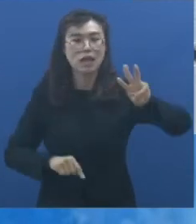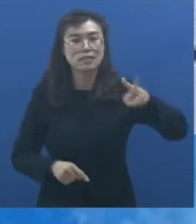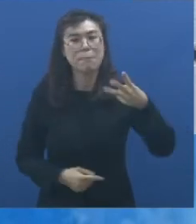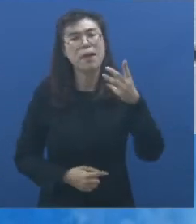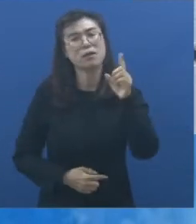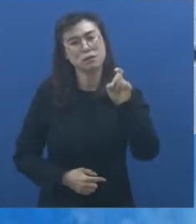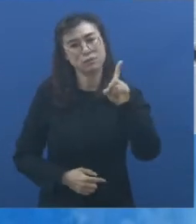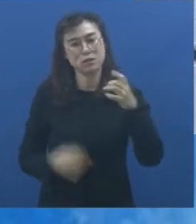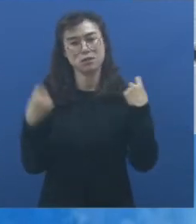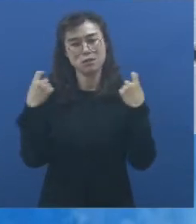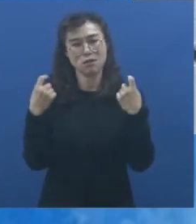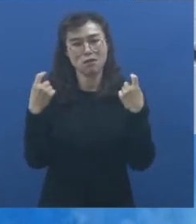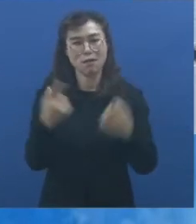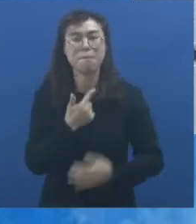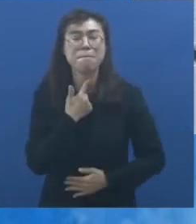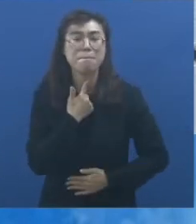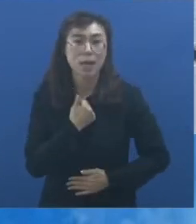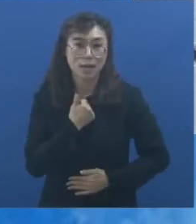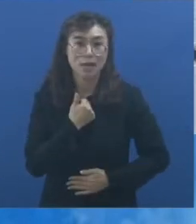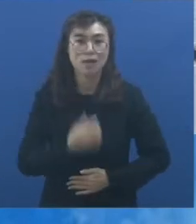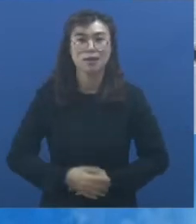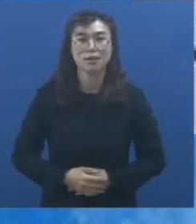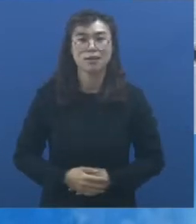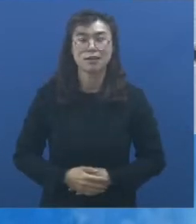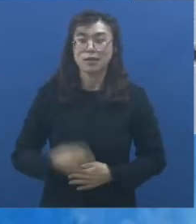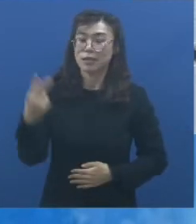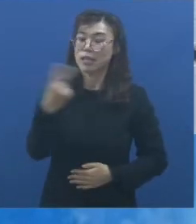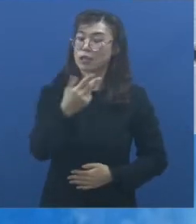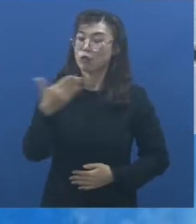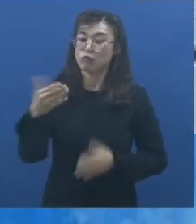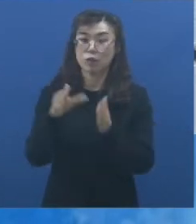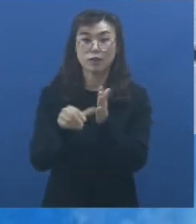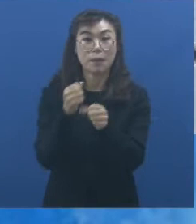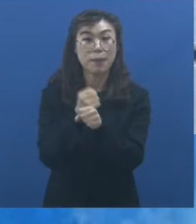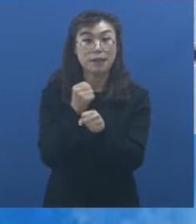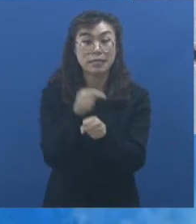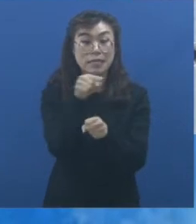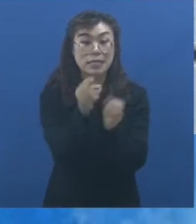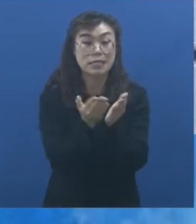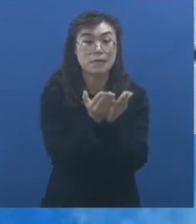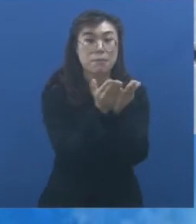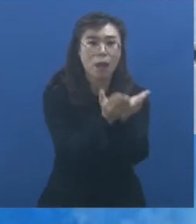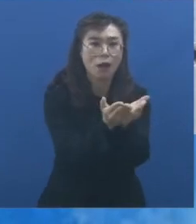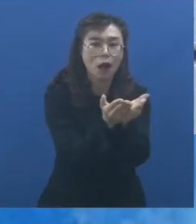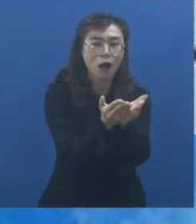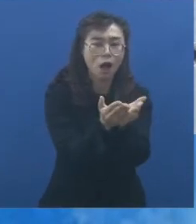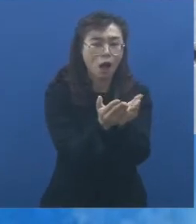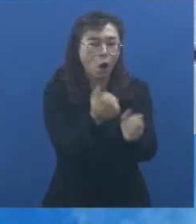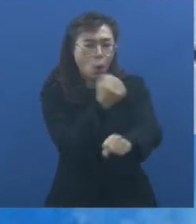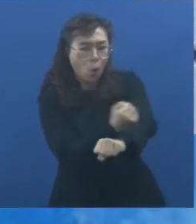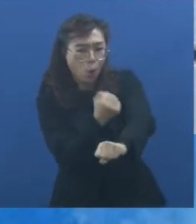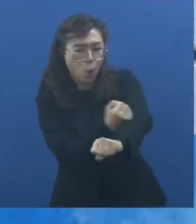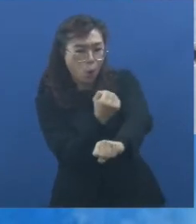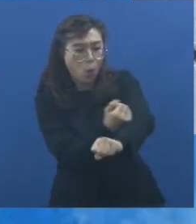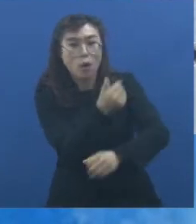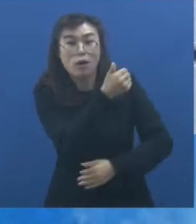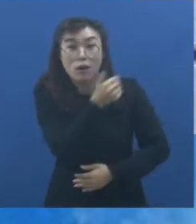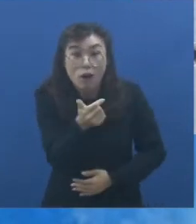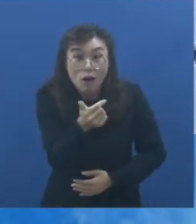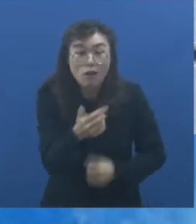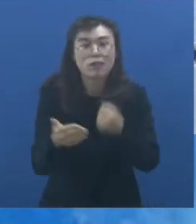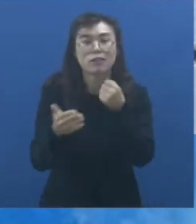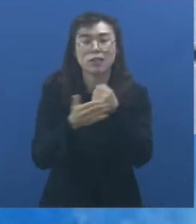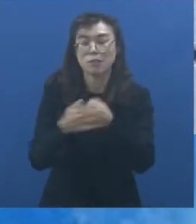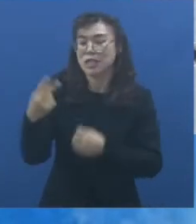항의를 한다 고 얘기를 하네요 자 그래서 이 천문에 만난 아라온 호가 굉장히 역할을 많이 해 주었기 때문에 2007년 어